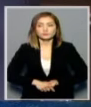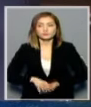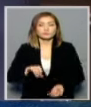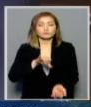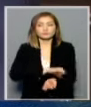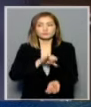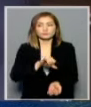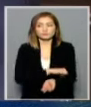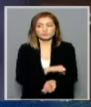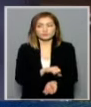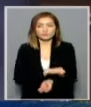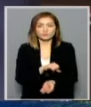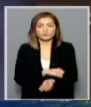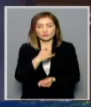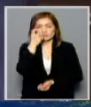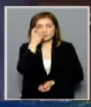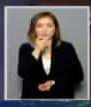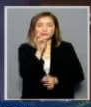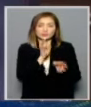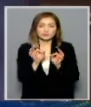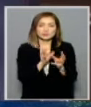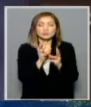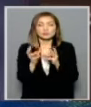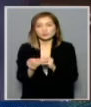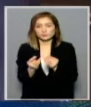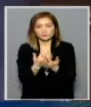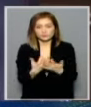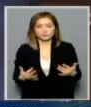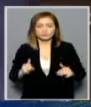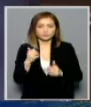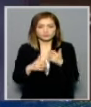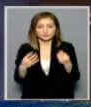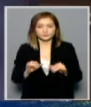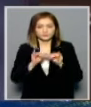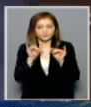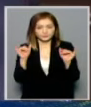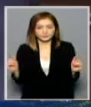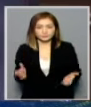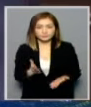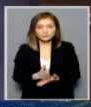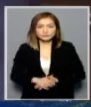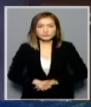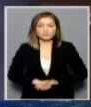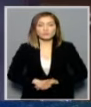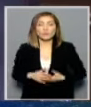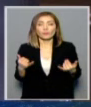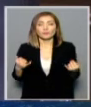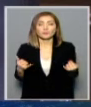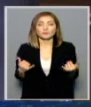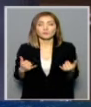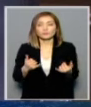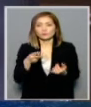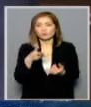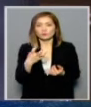Есірткі құралдары мен психотроптық заттардың түрлері күннен күнге көбеюде. Қазіргі таңда олардың